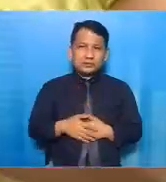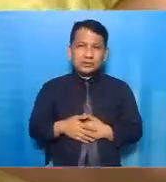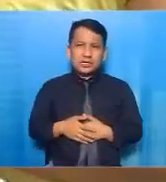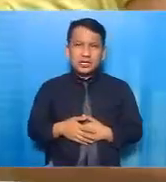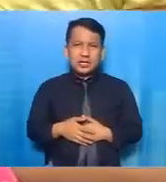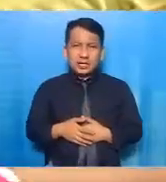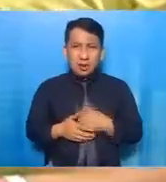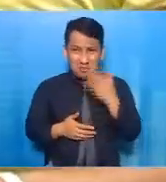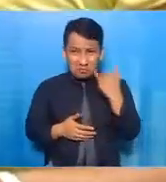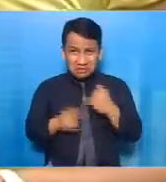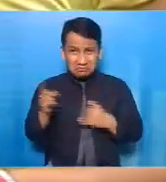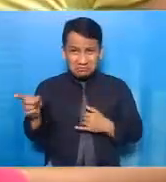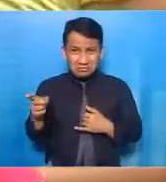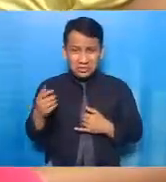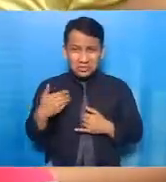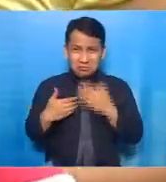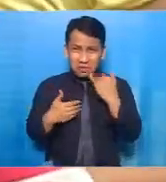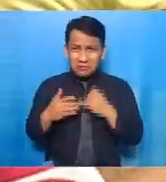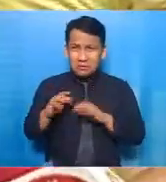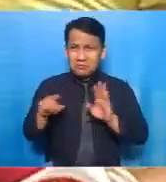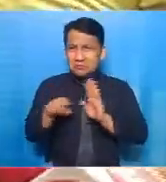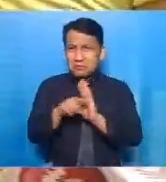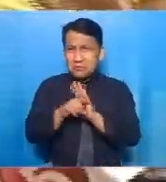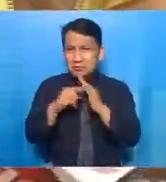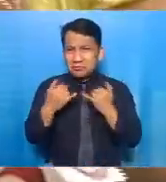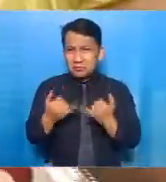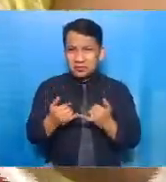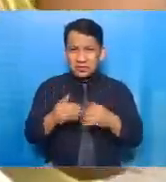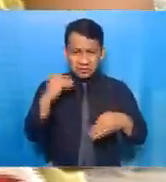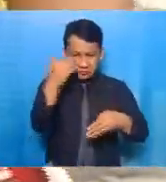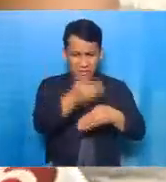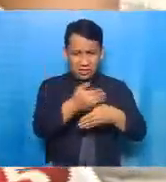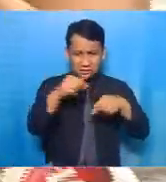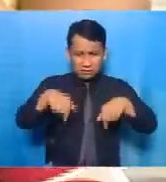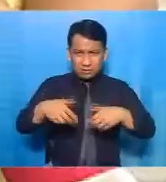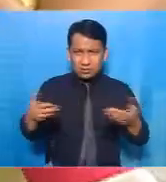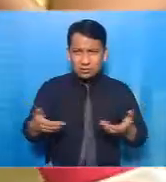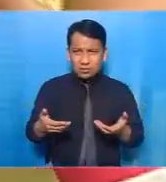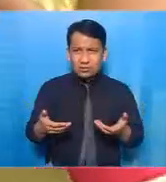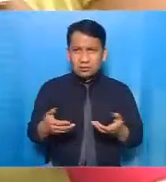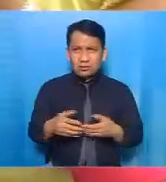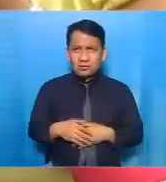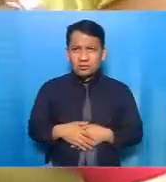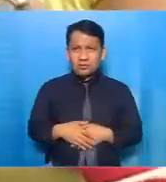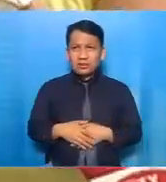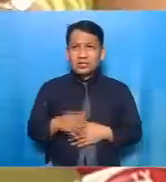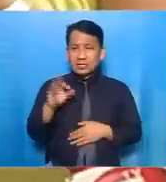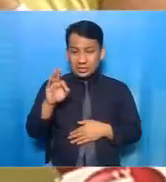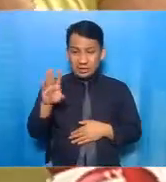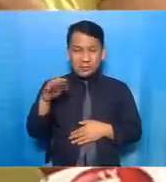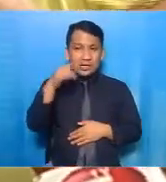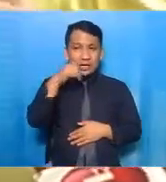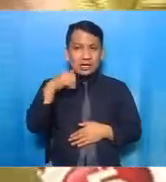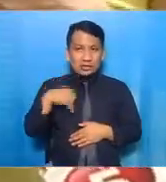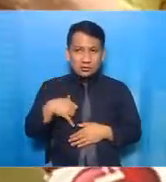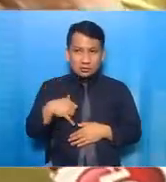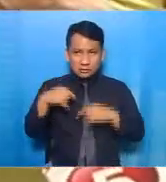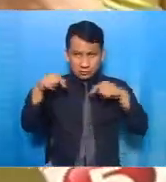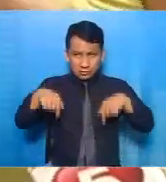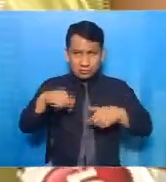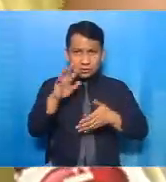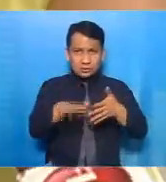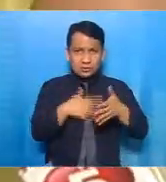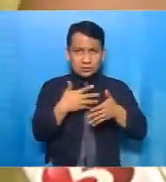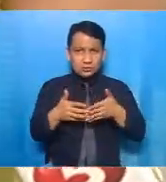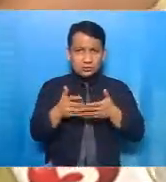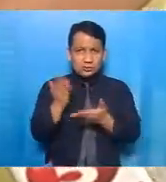63 po. Ano, bakit po hindi po? Kasi alam niyo naman po na may lockdown po tayo. Ay, pero wala akong Facebook. Kahapon ko lang nalaman. Ngayon ang appointment